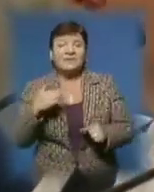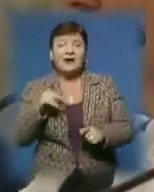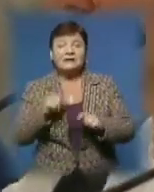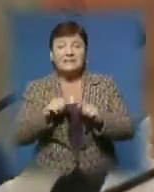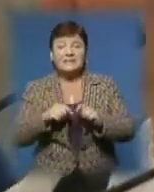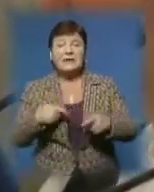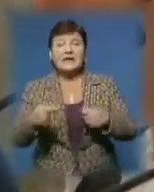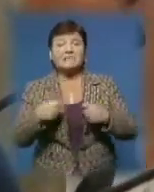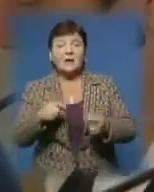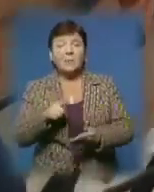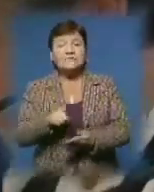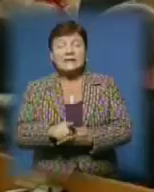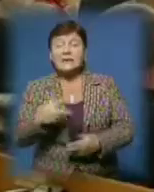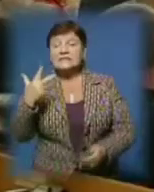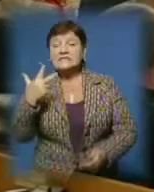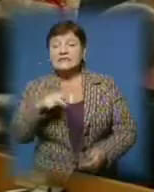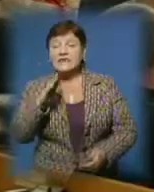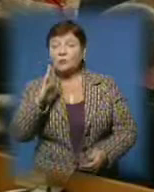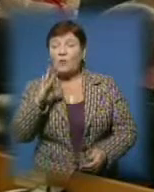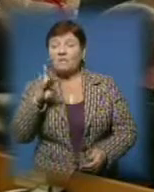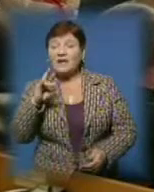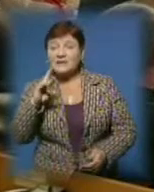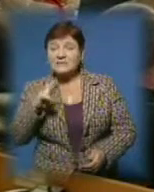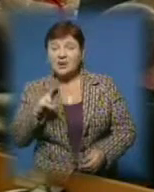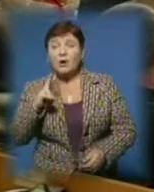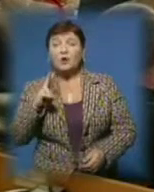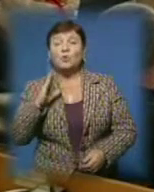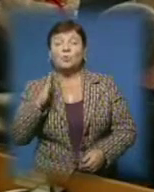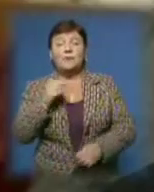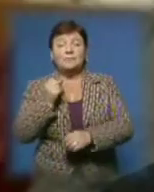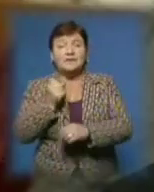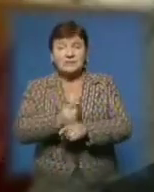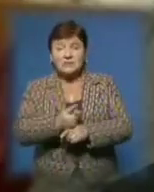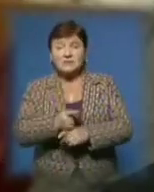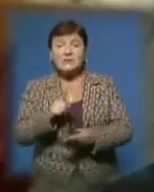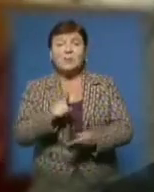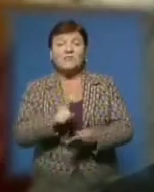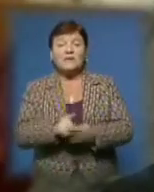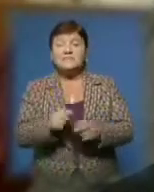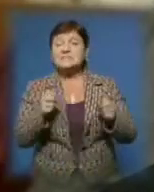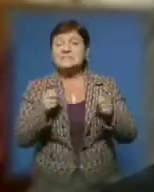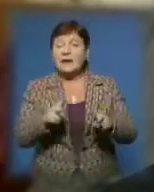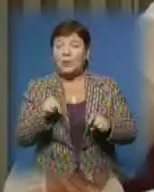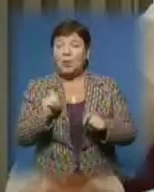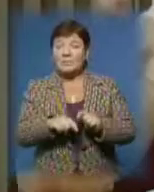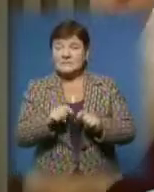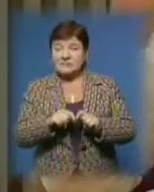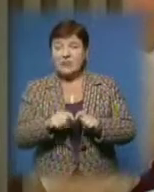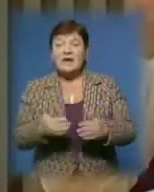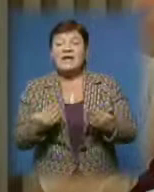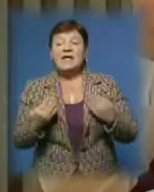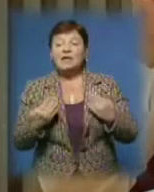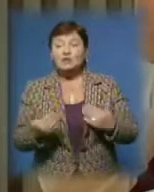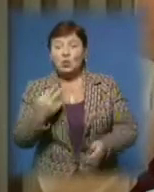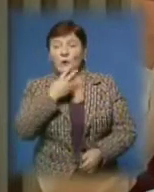атестації керівних посад. Із 30 вересня всі, кого призначатимуть на керівні посади, повинні пройти спеціальну комісію. І якщо